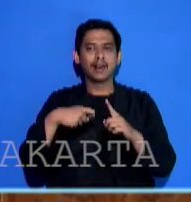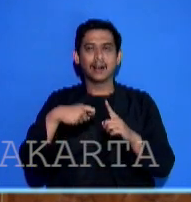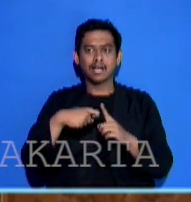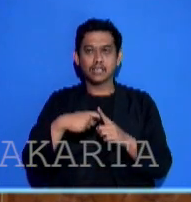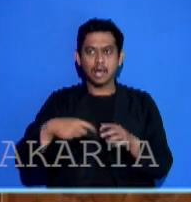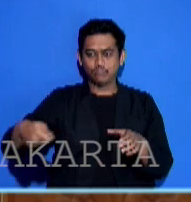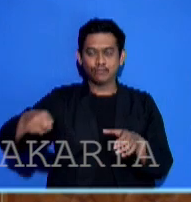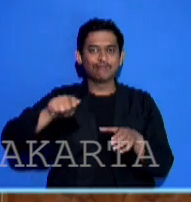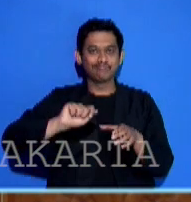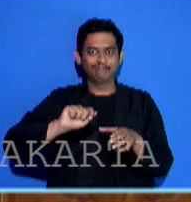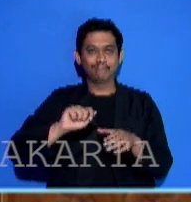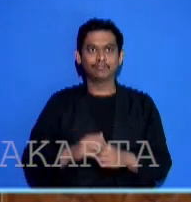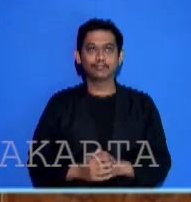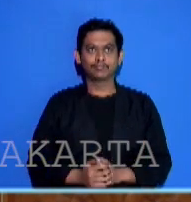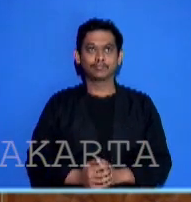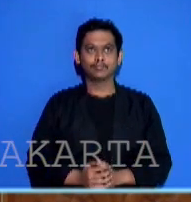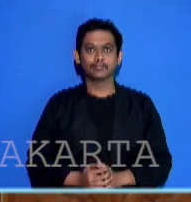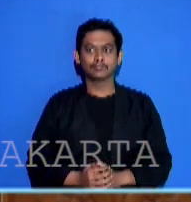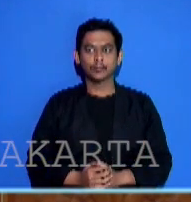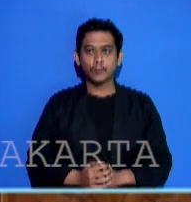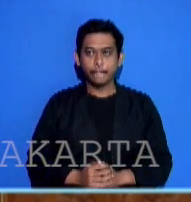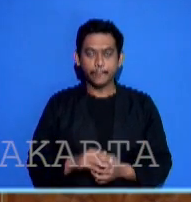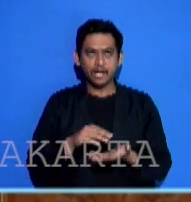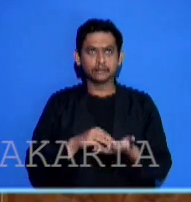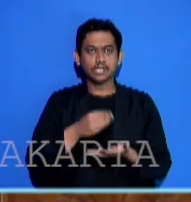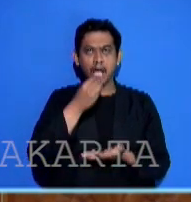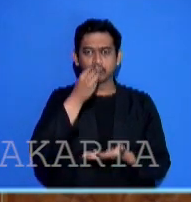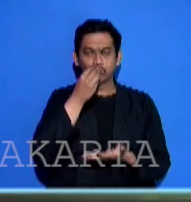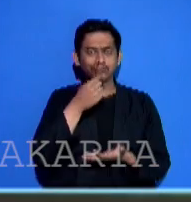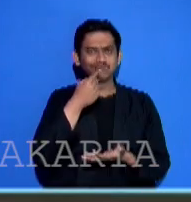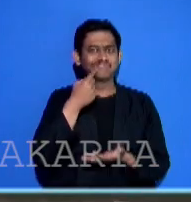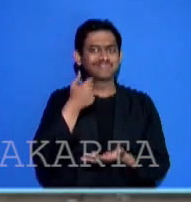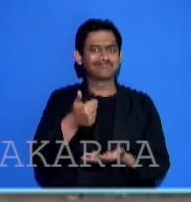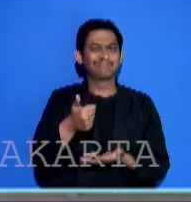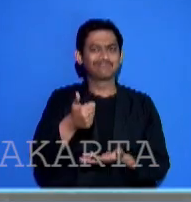sampun awis-awis dipun panggihaken lan dipun dahar dening para wirane.